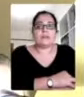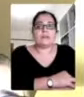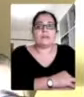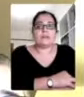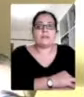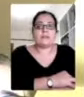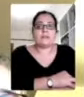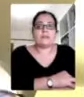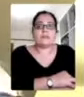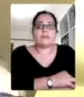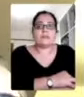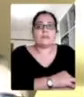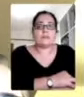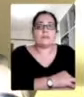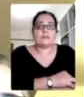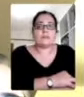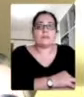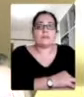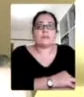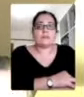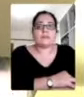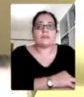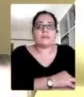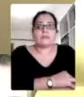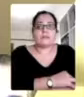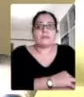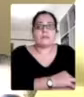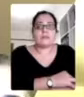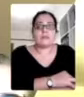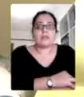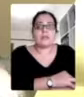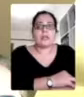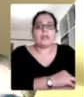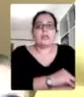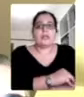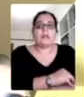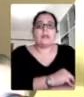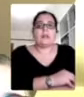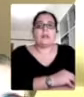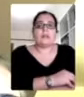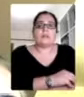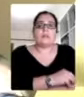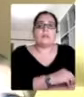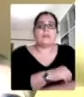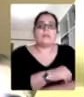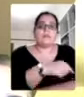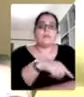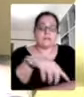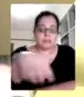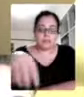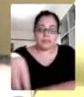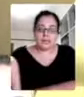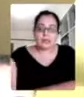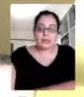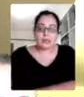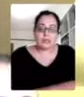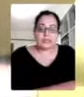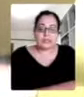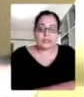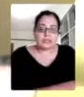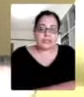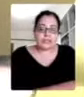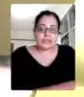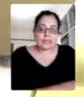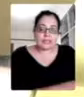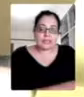Evet. gümrükteki maliyeti bilmem neyi ben de hepsini tek seferde yüklenerek bir birime yaydığım zaman az oldu. Ben bir